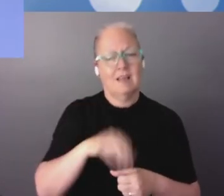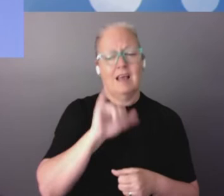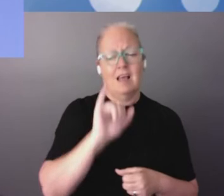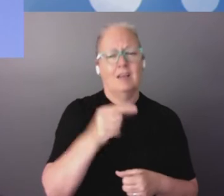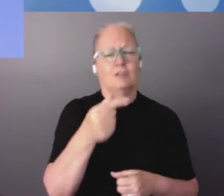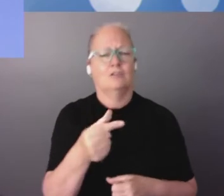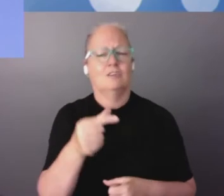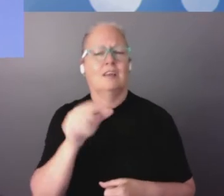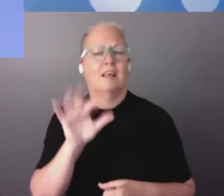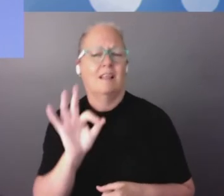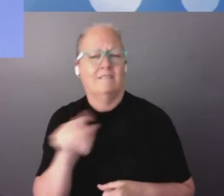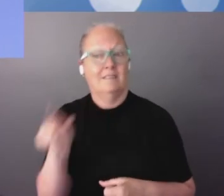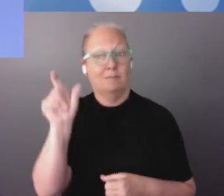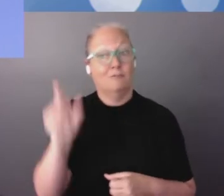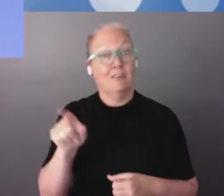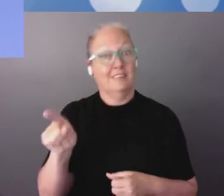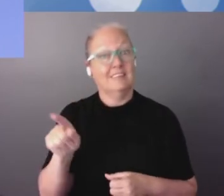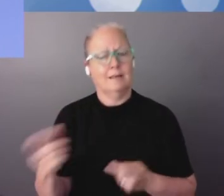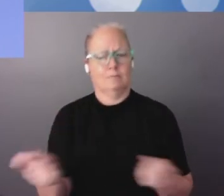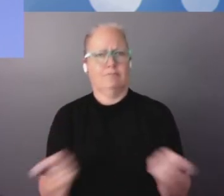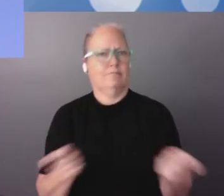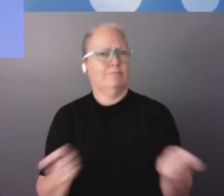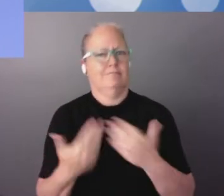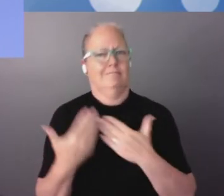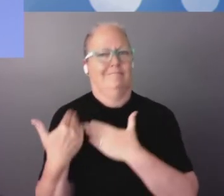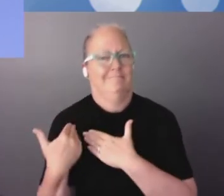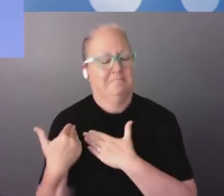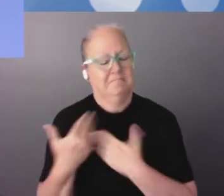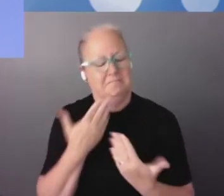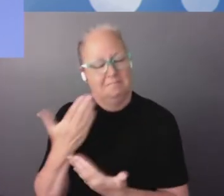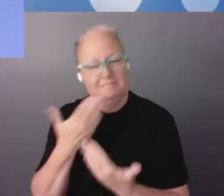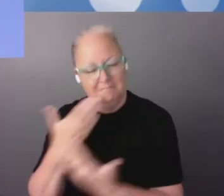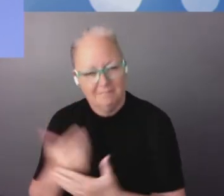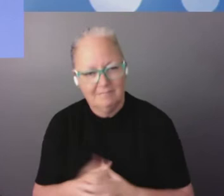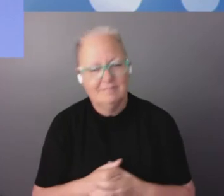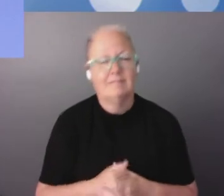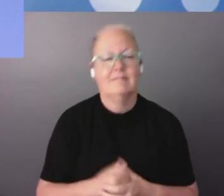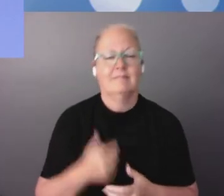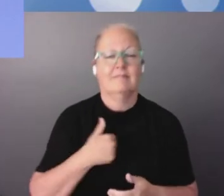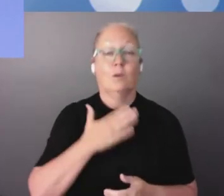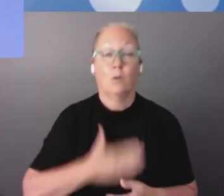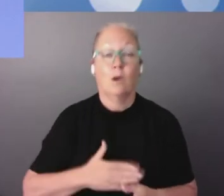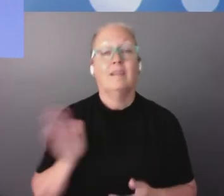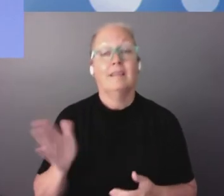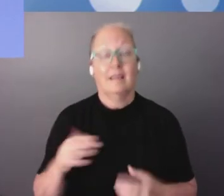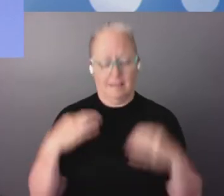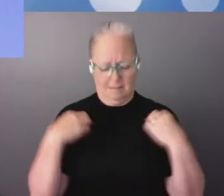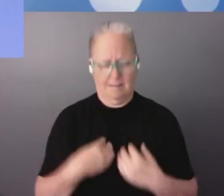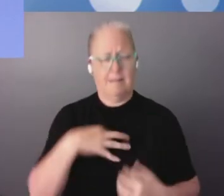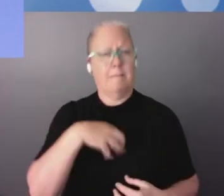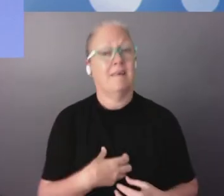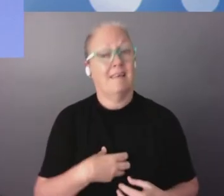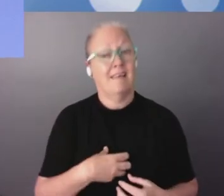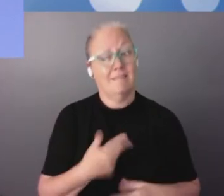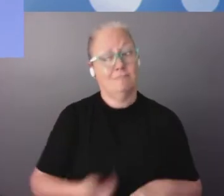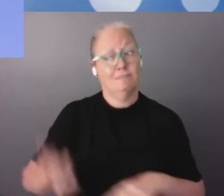que la chancellerie du Premier ministre est aussi co-organisateur de ce sommet IGF. Nous sommes à Katowice.